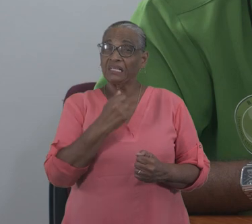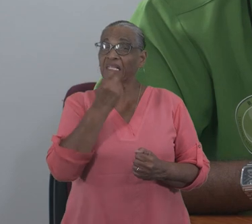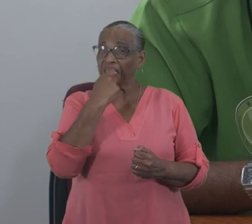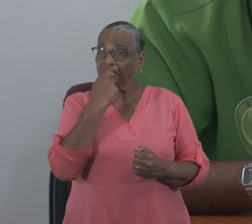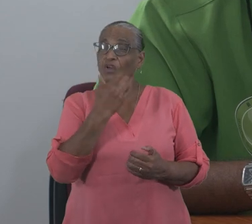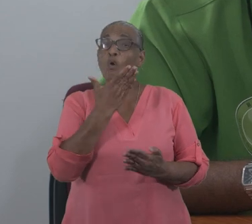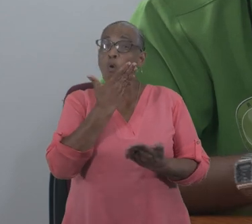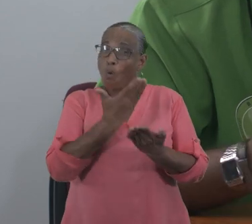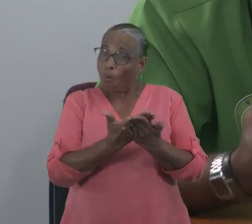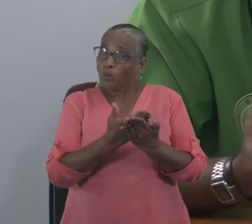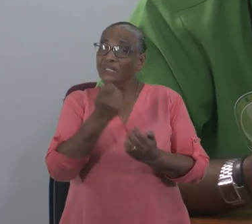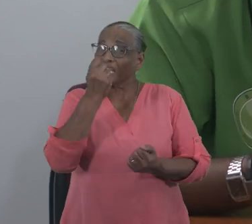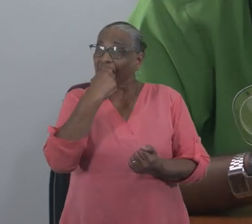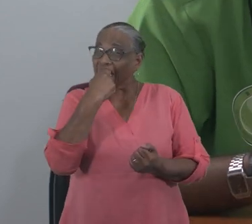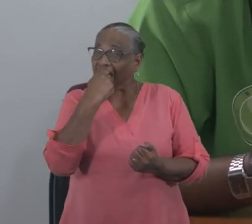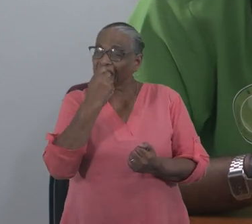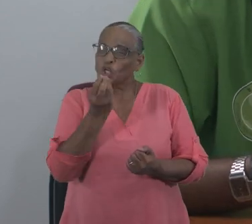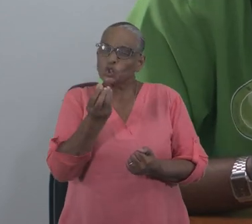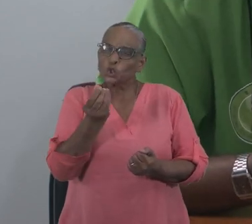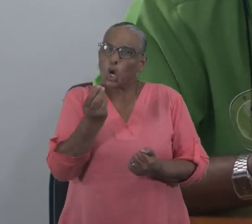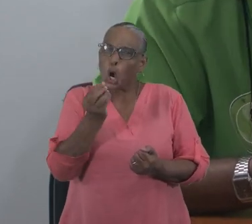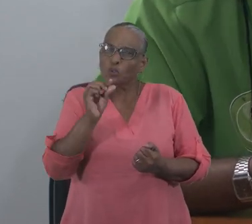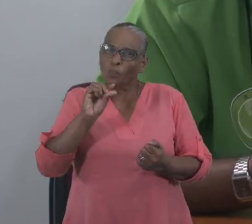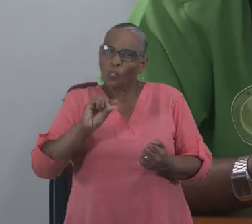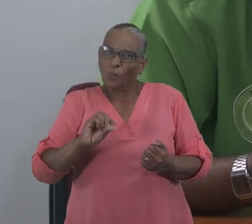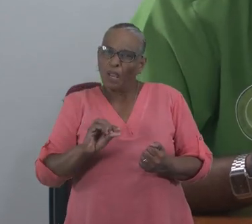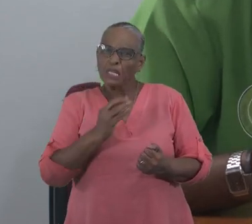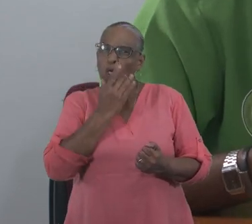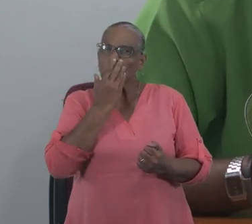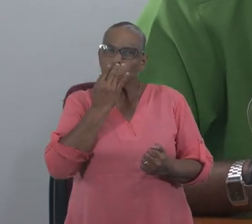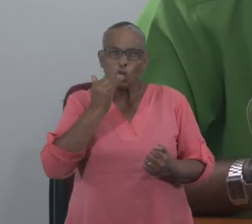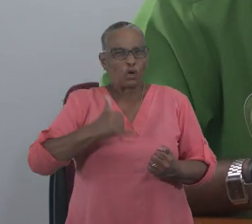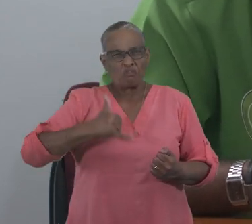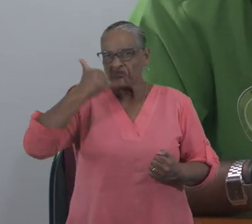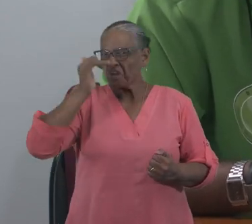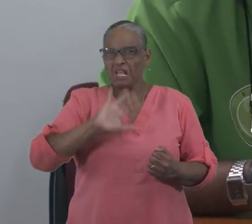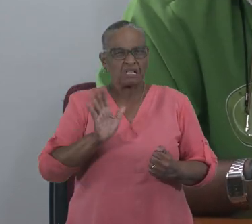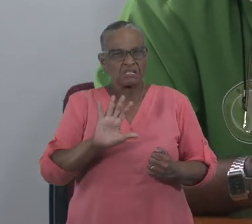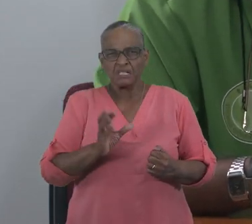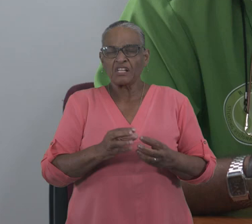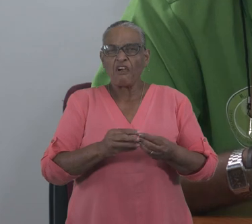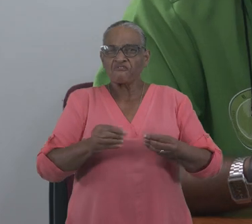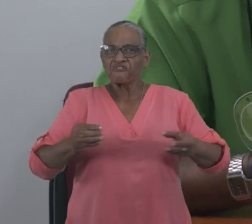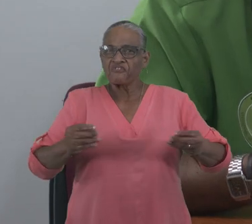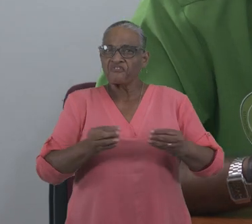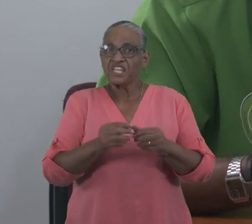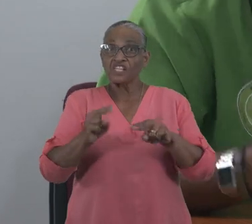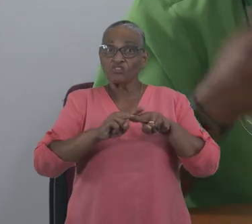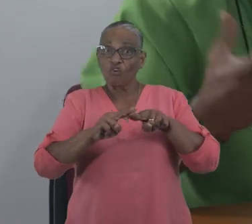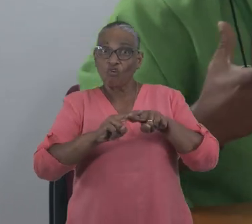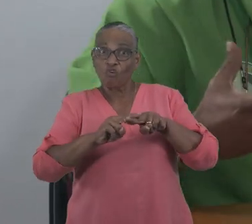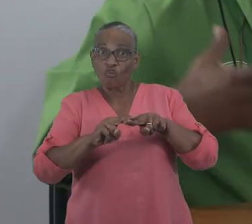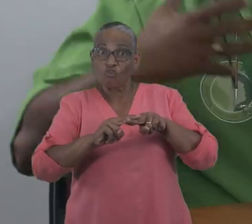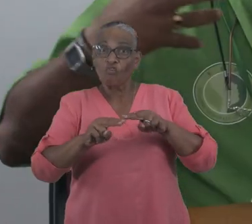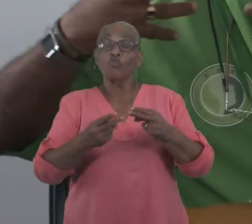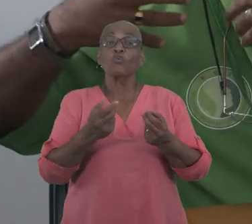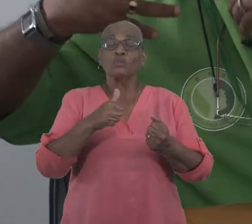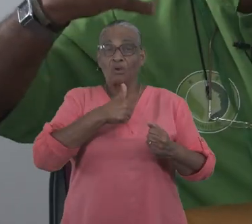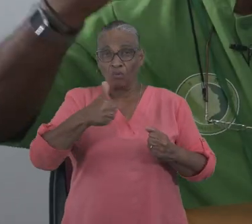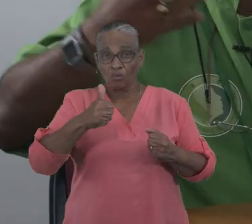De man takken voeding, goede voeding, weinig zout, suikers, veel vezels, groenten,